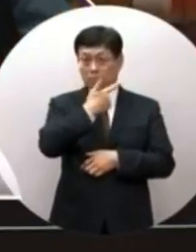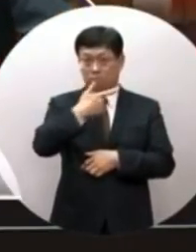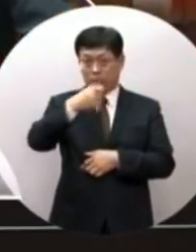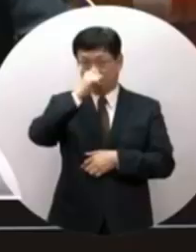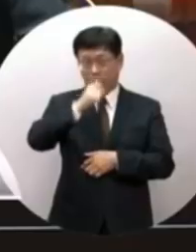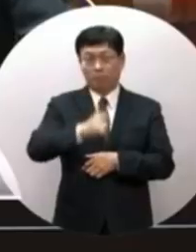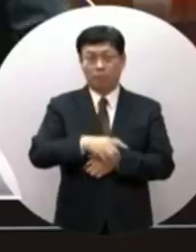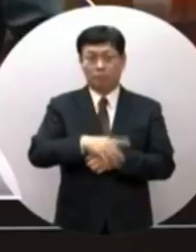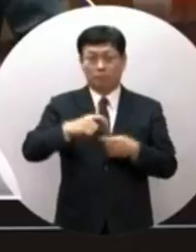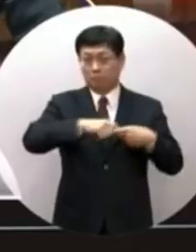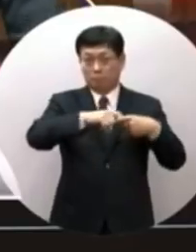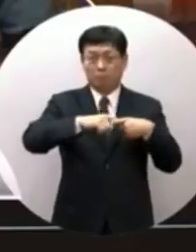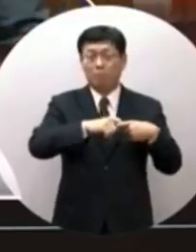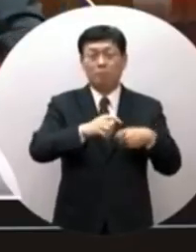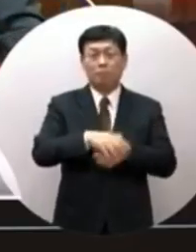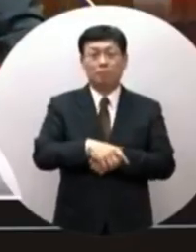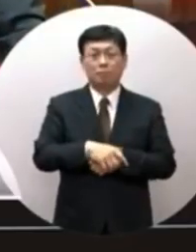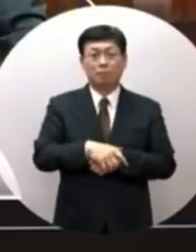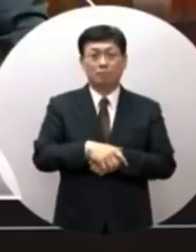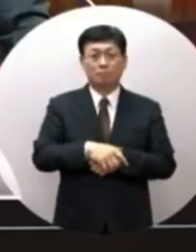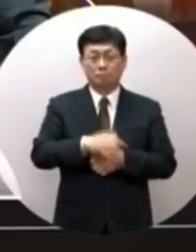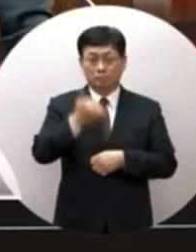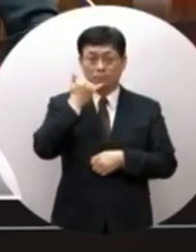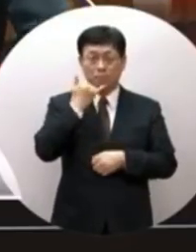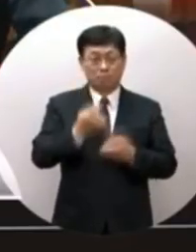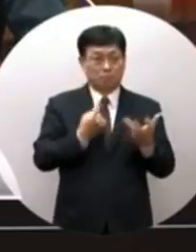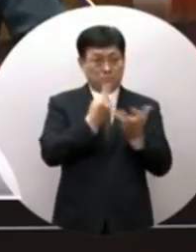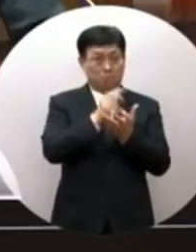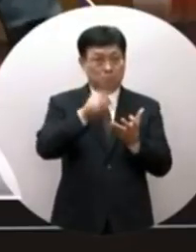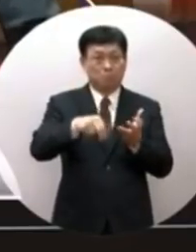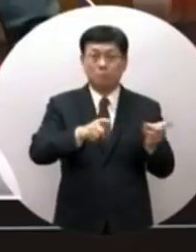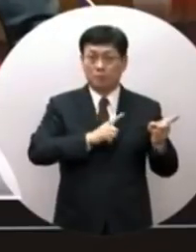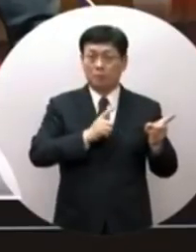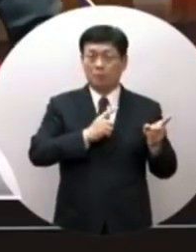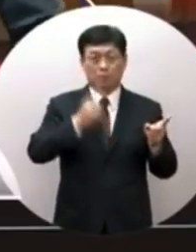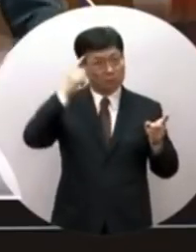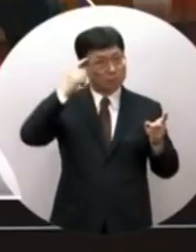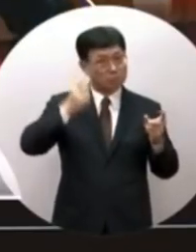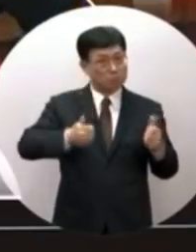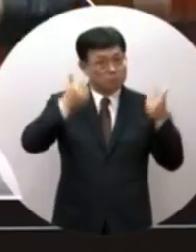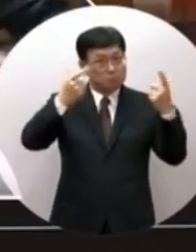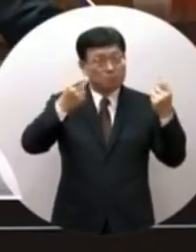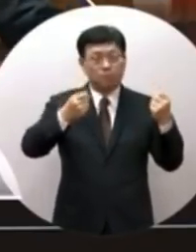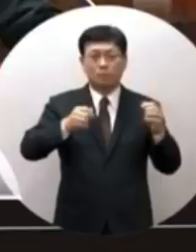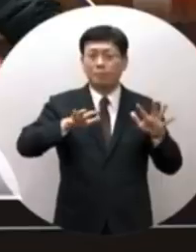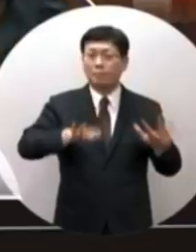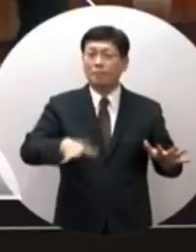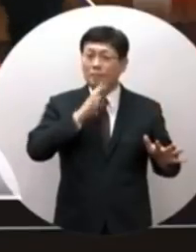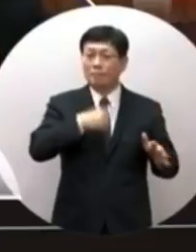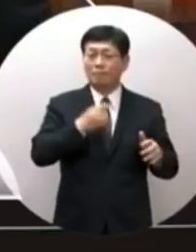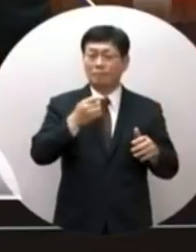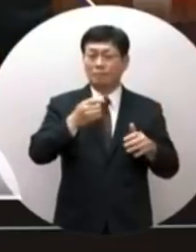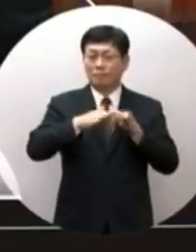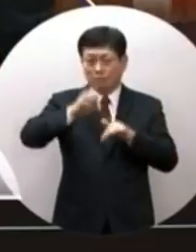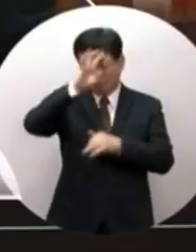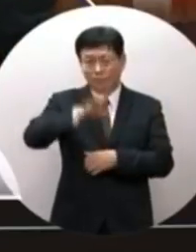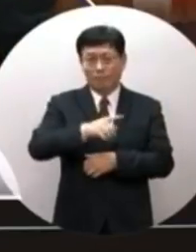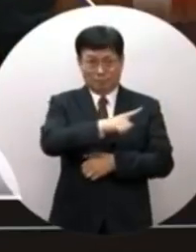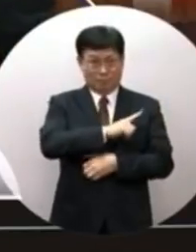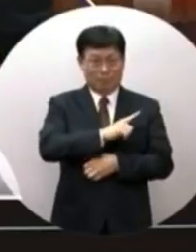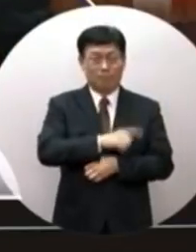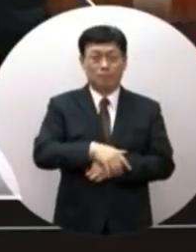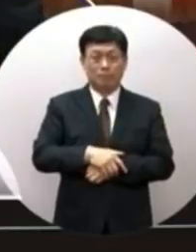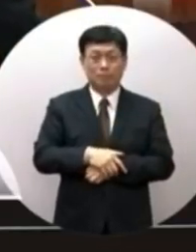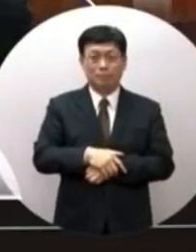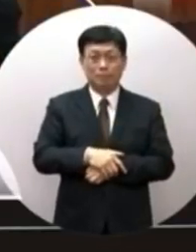的名联名，咱是无人之一。啊，咱有共同价值典范。啊，你即卖执政党，列民